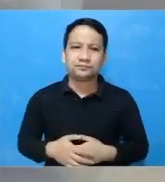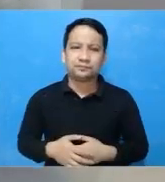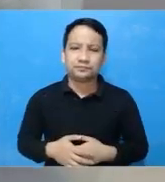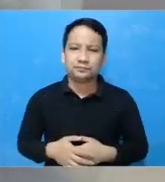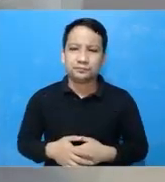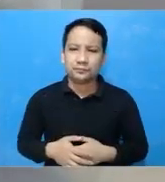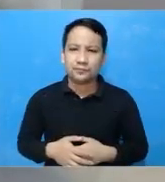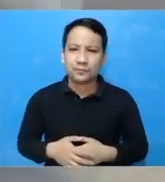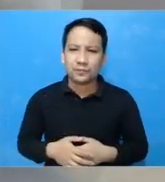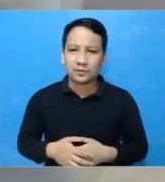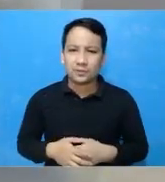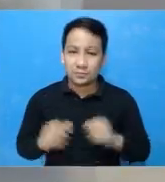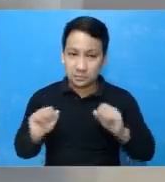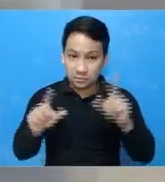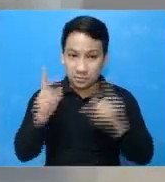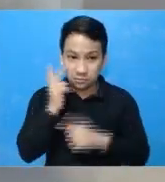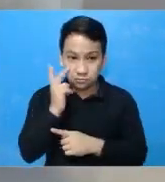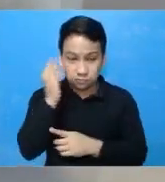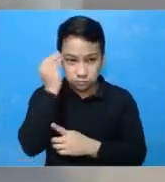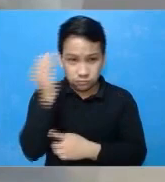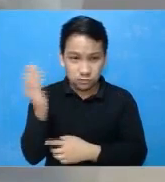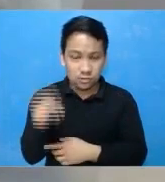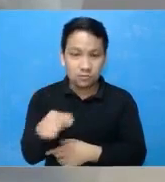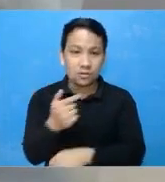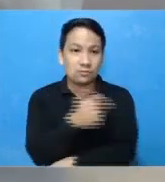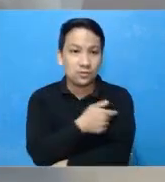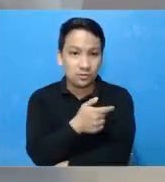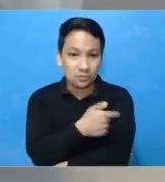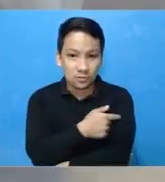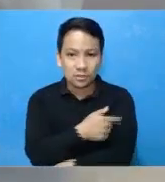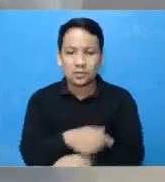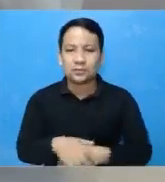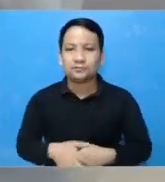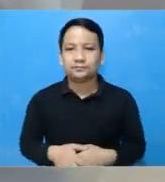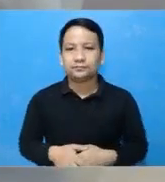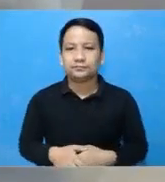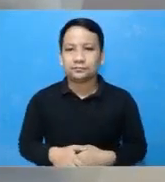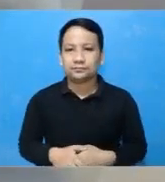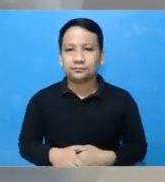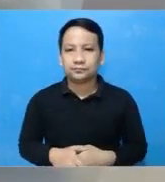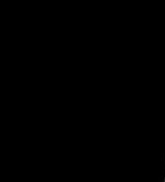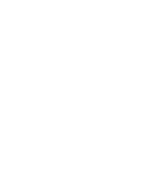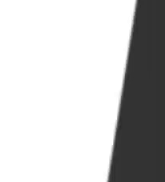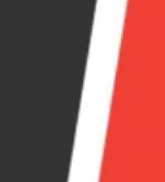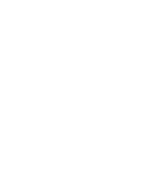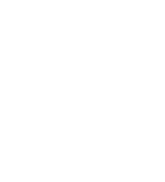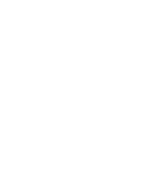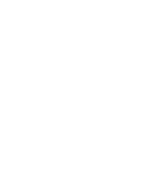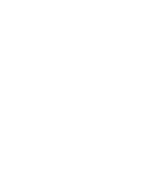o wala. Kasi ako, nung binakunan ako, parang ramdam na ramdam mo agad na meron talaga. Mm-hmm. Diba?